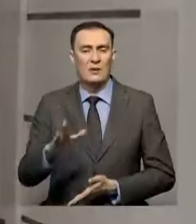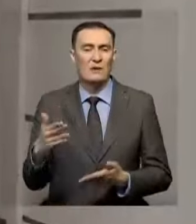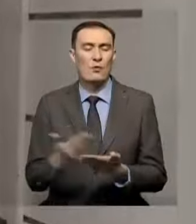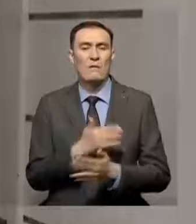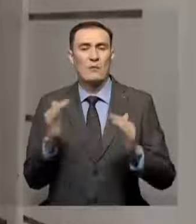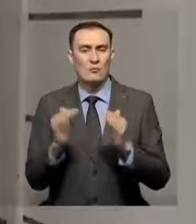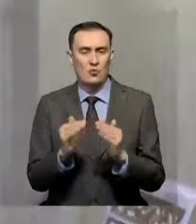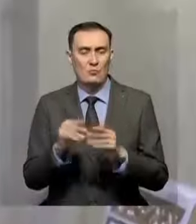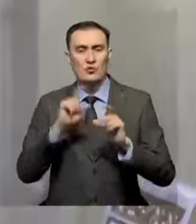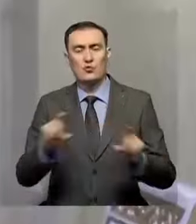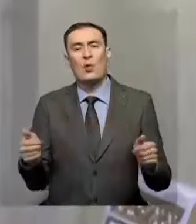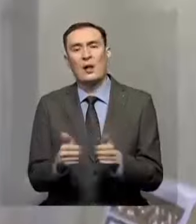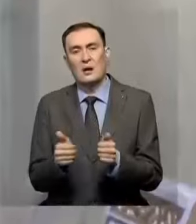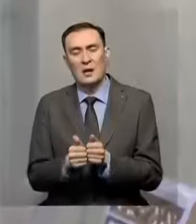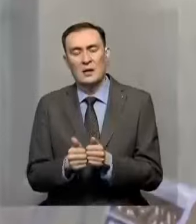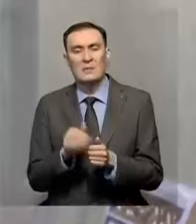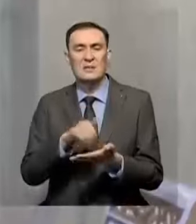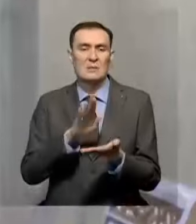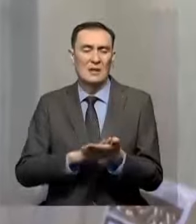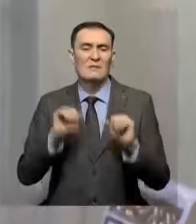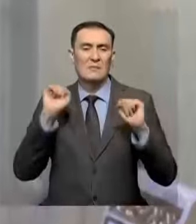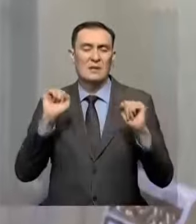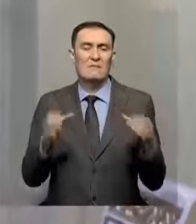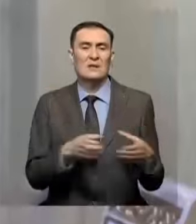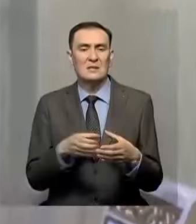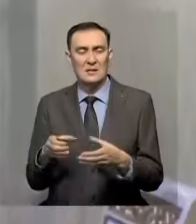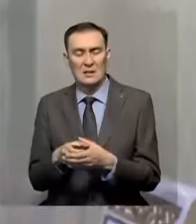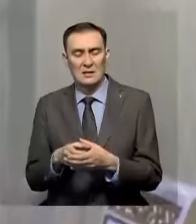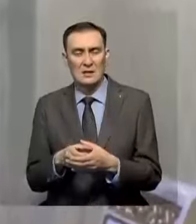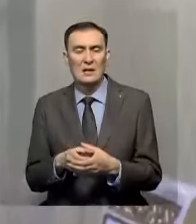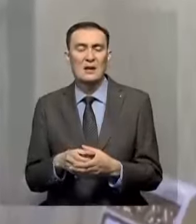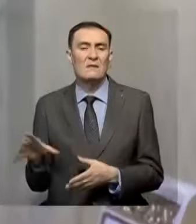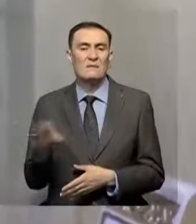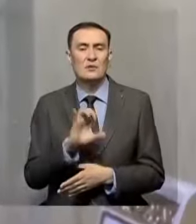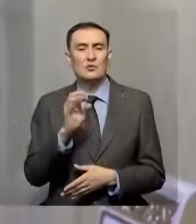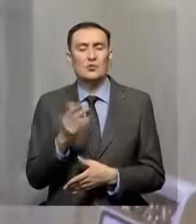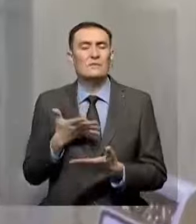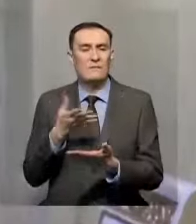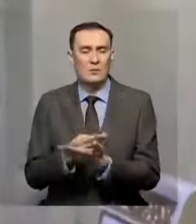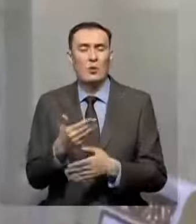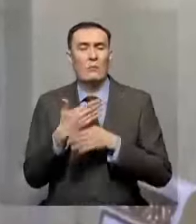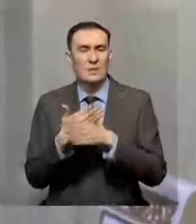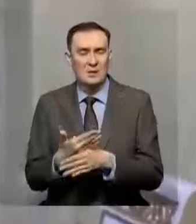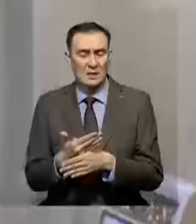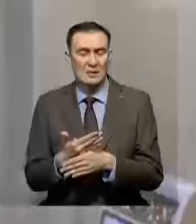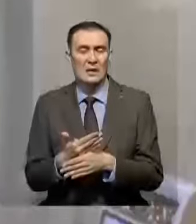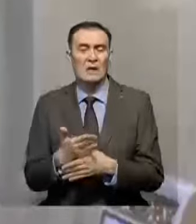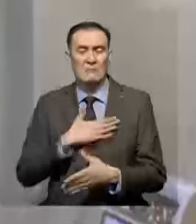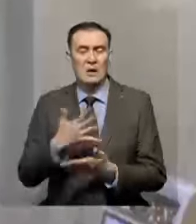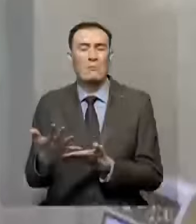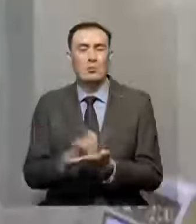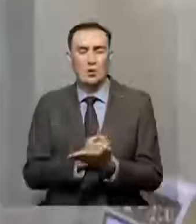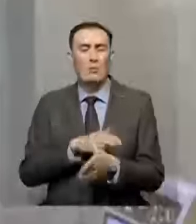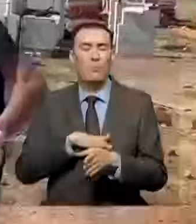новом доме. Школа рядом. Дети записались в спортивные секции и кружки. Все социальные выплаты и компенсацию за погибший скот мы